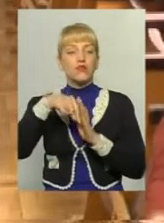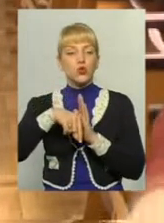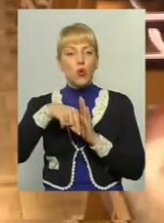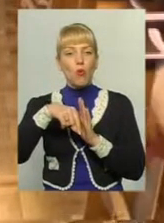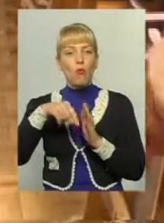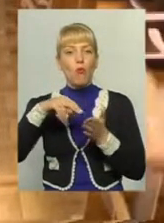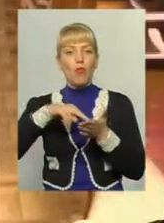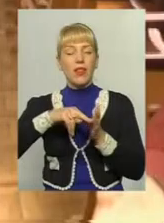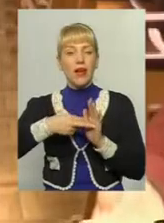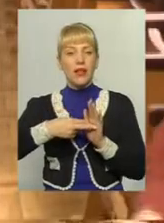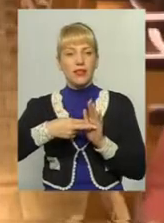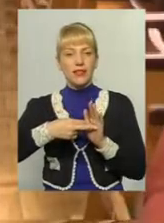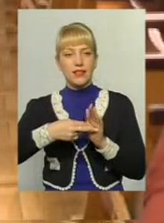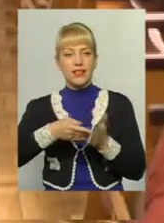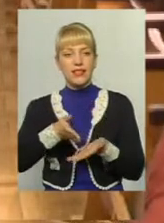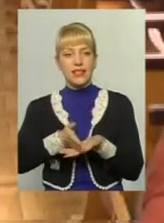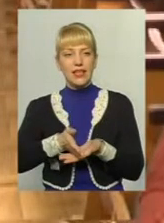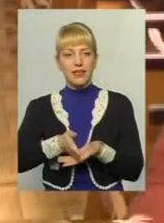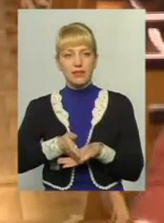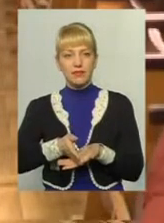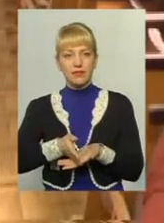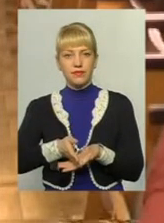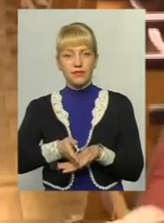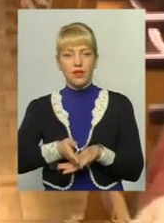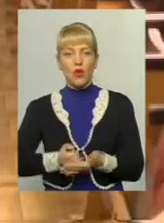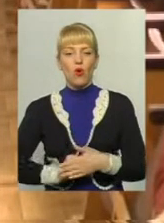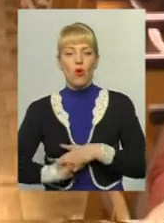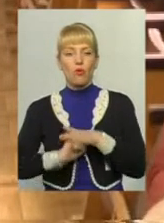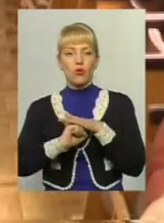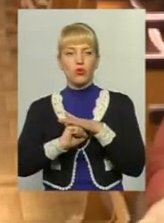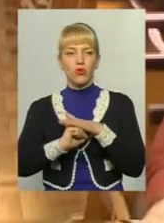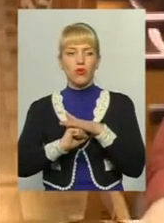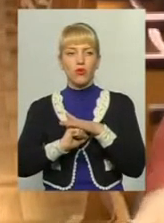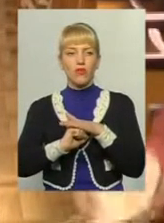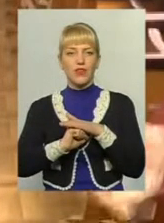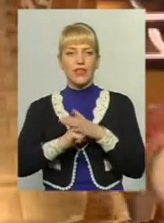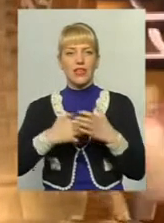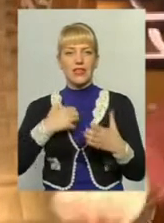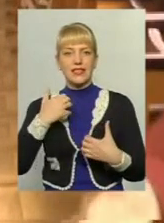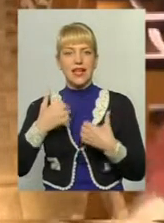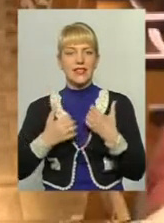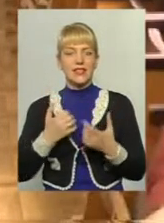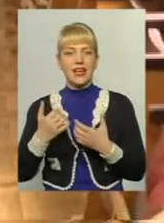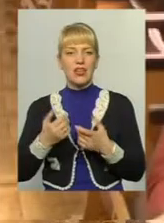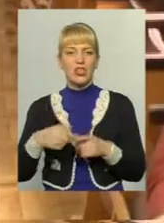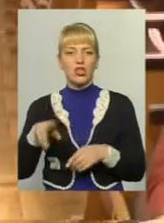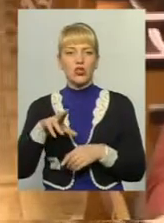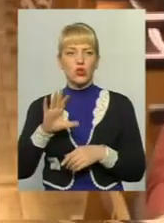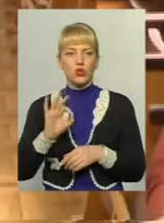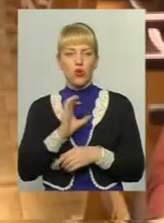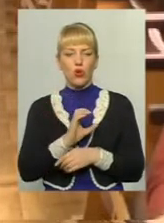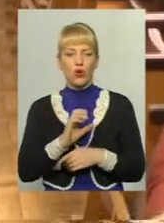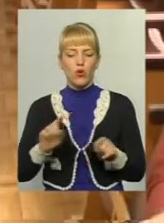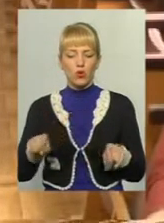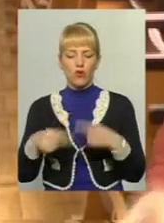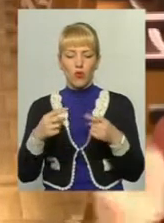Ну, це каже законодавство, знову ж таки, але ж ми бачимо не тільки хрущовки в нашому місті, а ще й сталінки 50-х